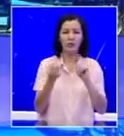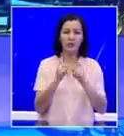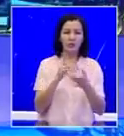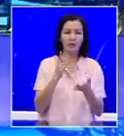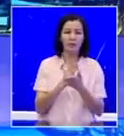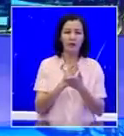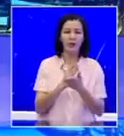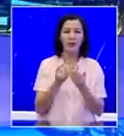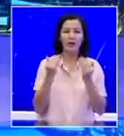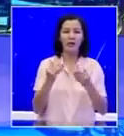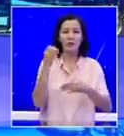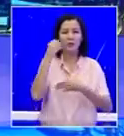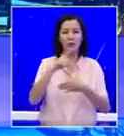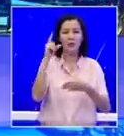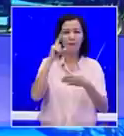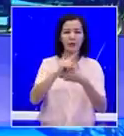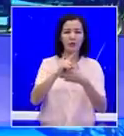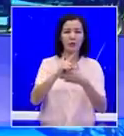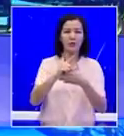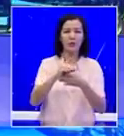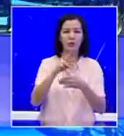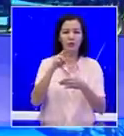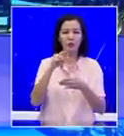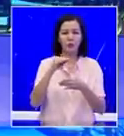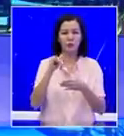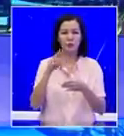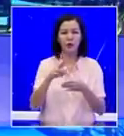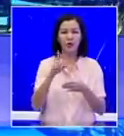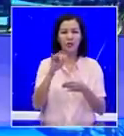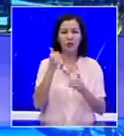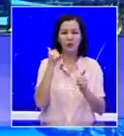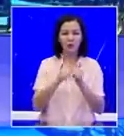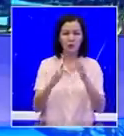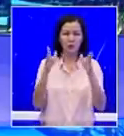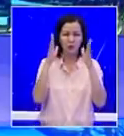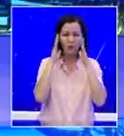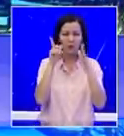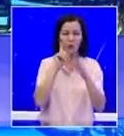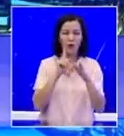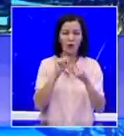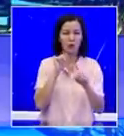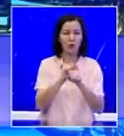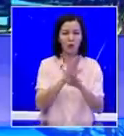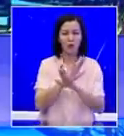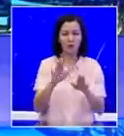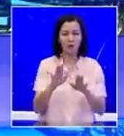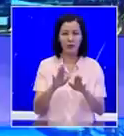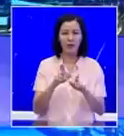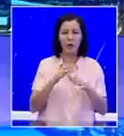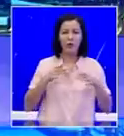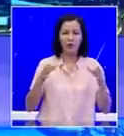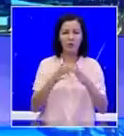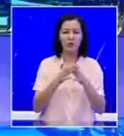бар. Өкінішке қарай орталық мешіттерде жұма, тарауық, күнделікті жамағат намаздары уақытша оқылмайды. Көпті